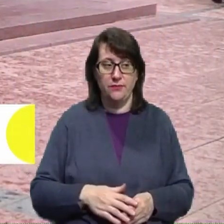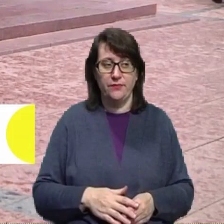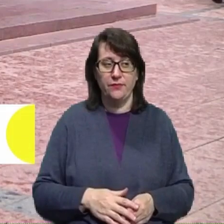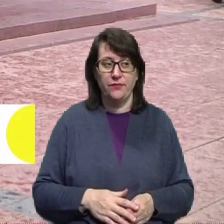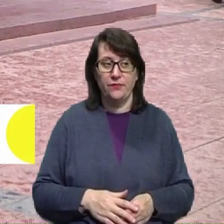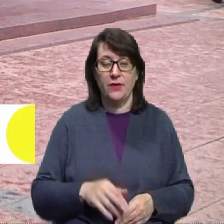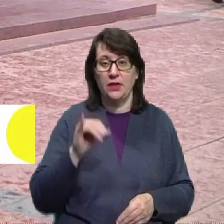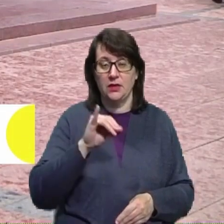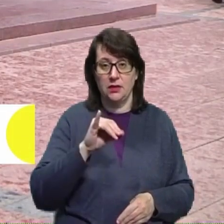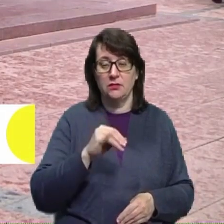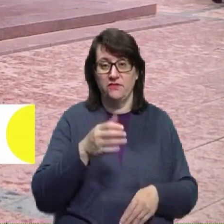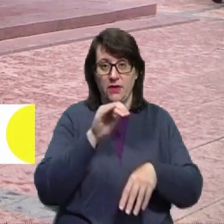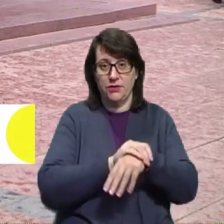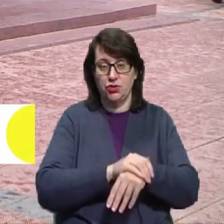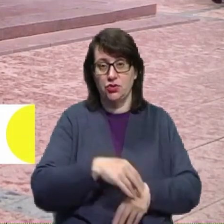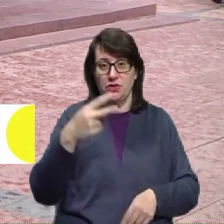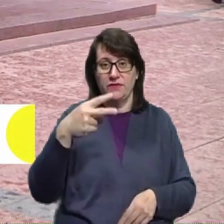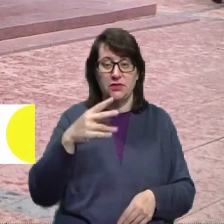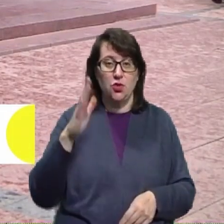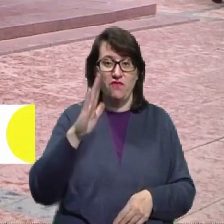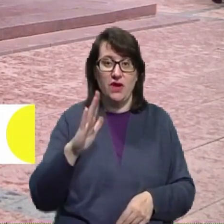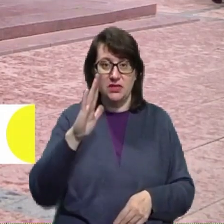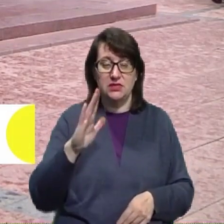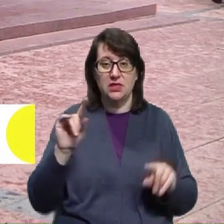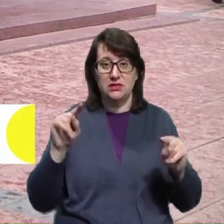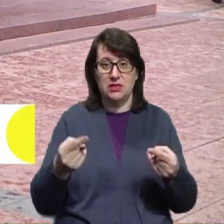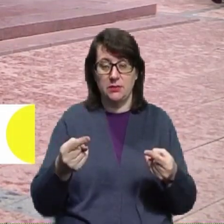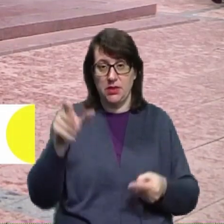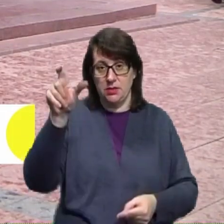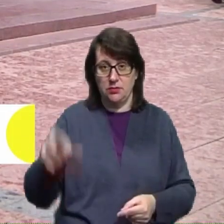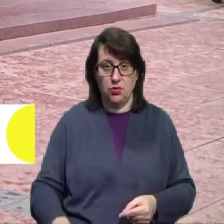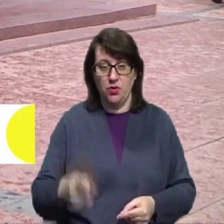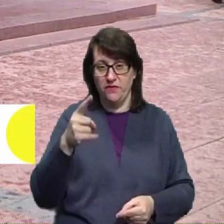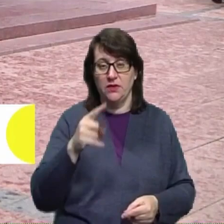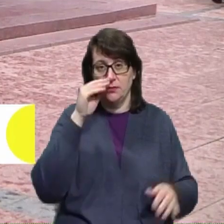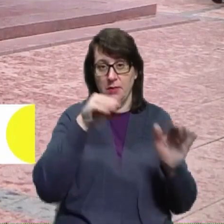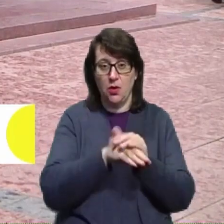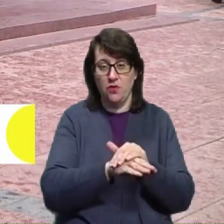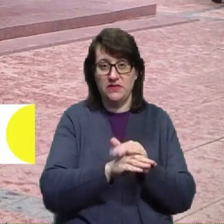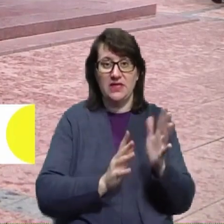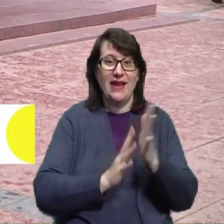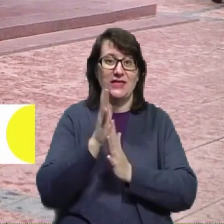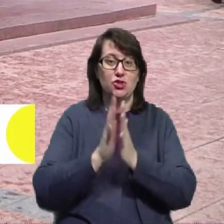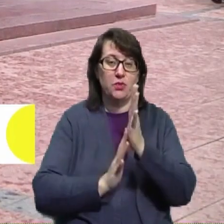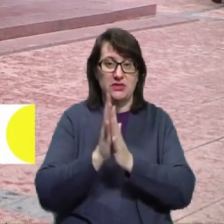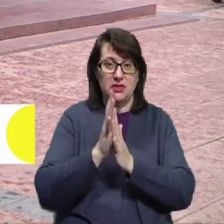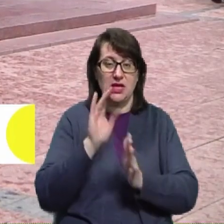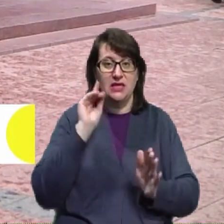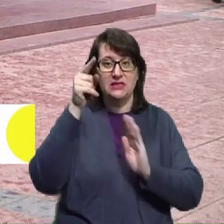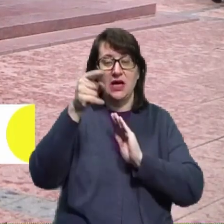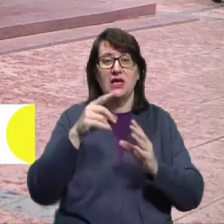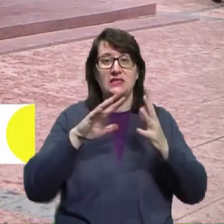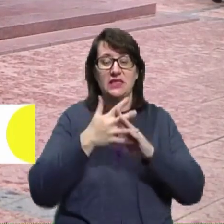І фактично 20 вересня затримали його. Він переховувався у лісопосадках за селами